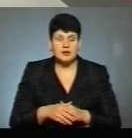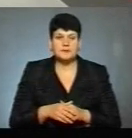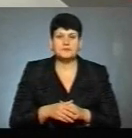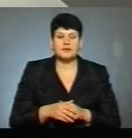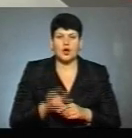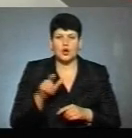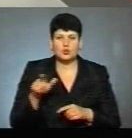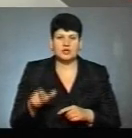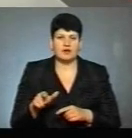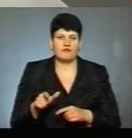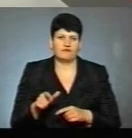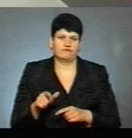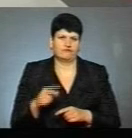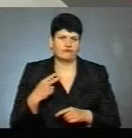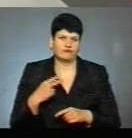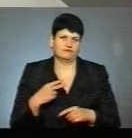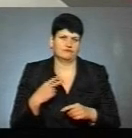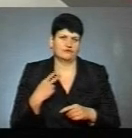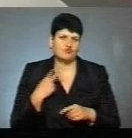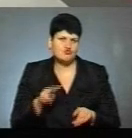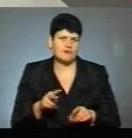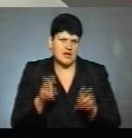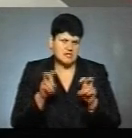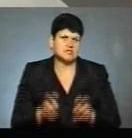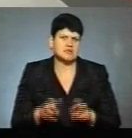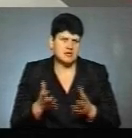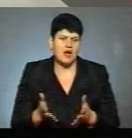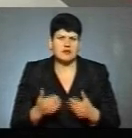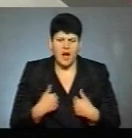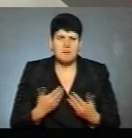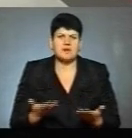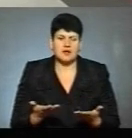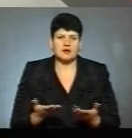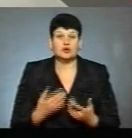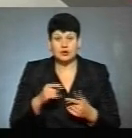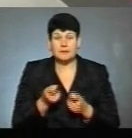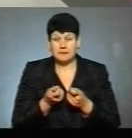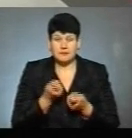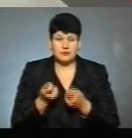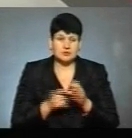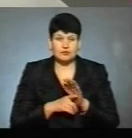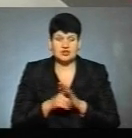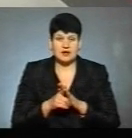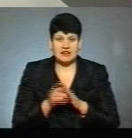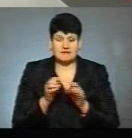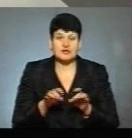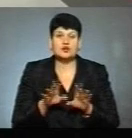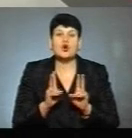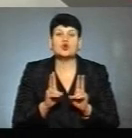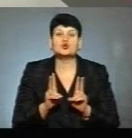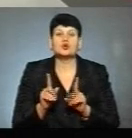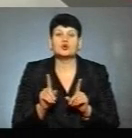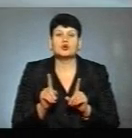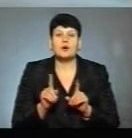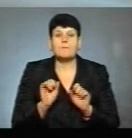в тюрмах сидять, а ми що. Ну і так тоді помаленьку почало визначатись, хто тільки здатний